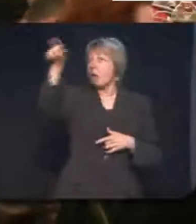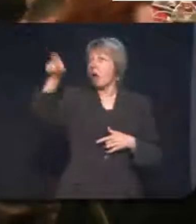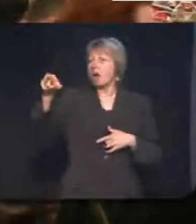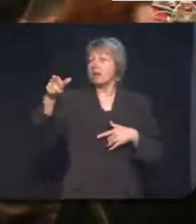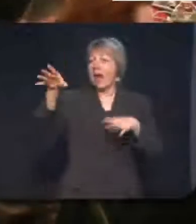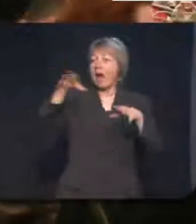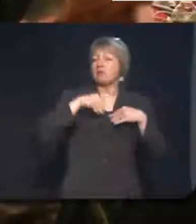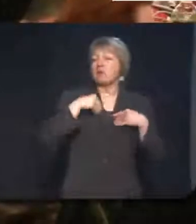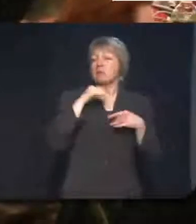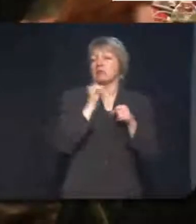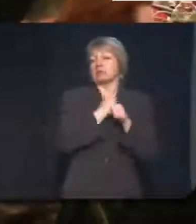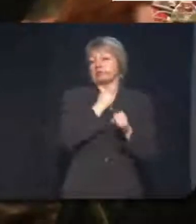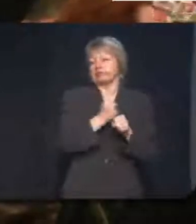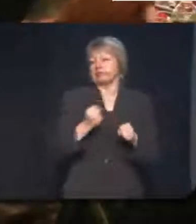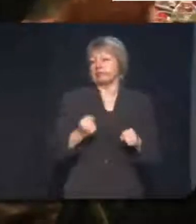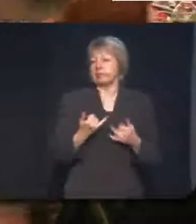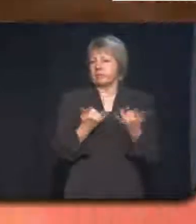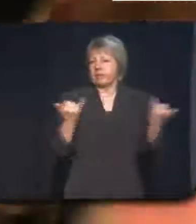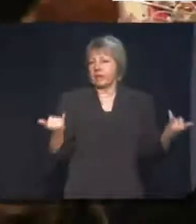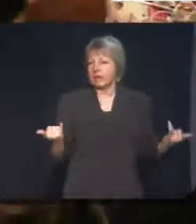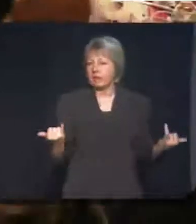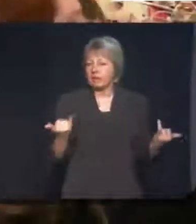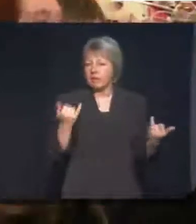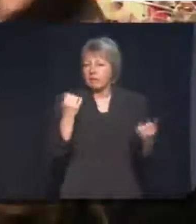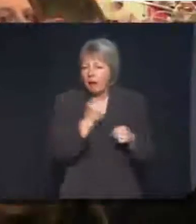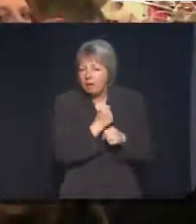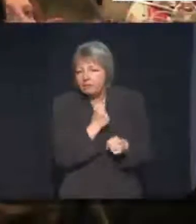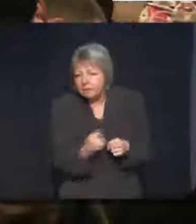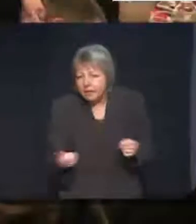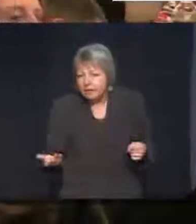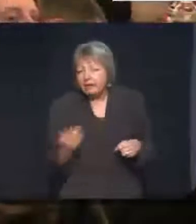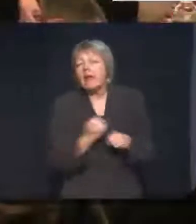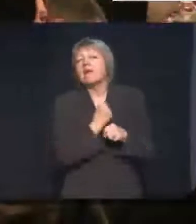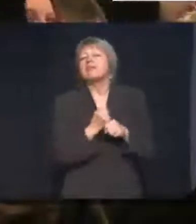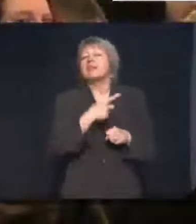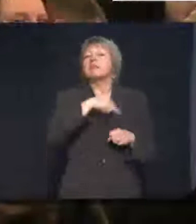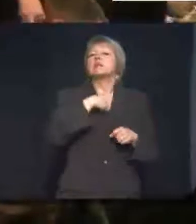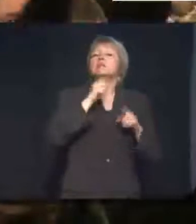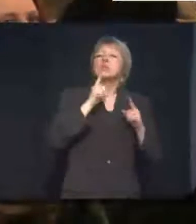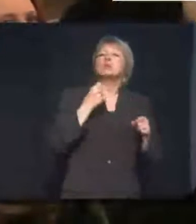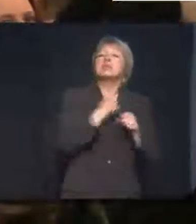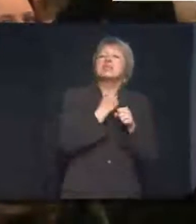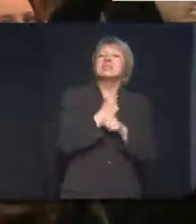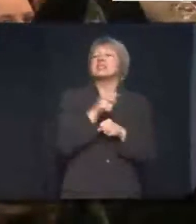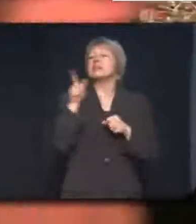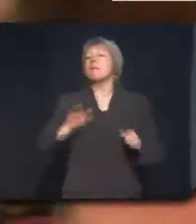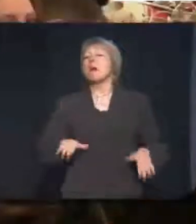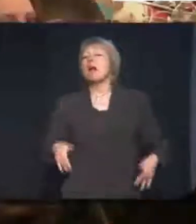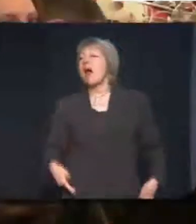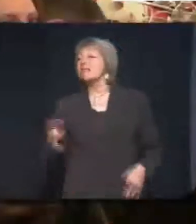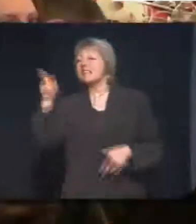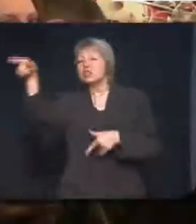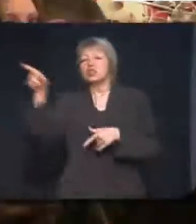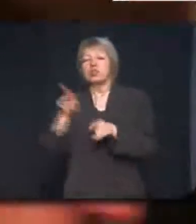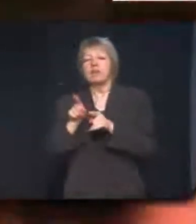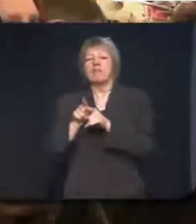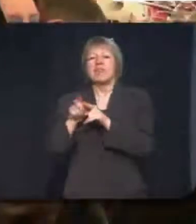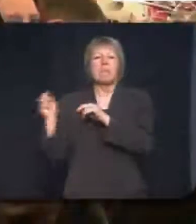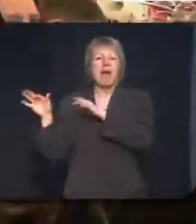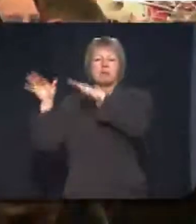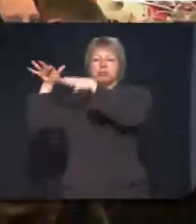geht es geht definitiv nicht wir müssen dafür sorgen dass Bangladesch nicht immer